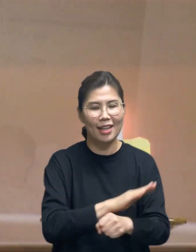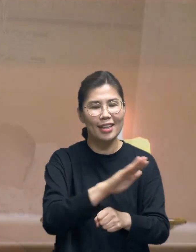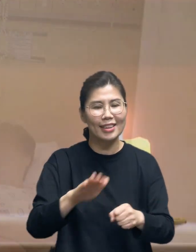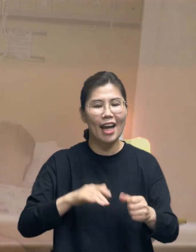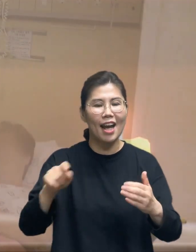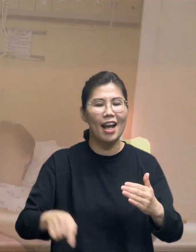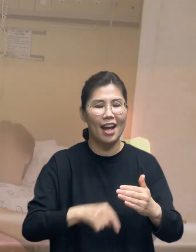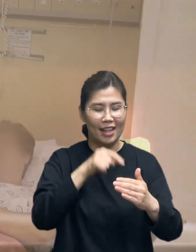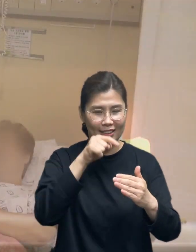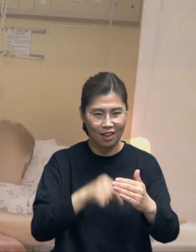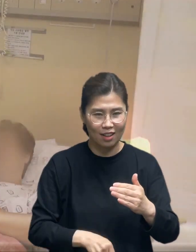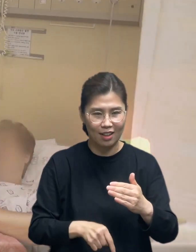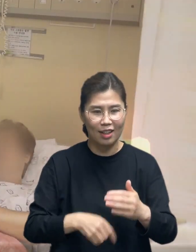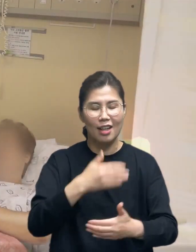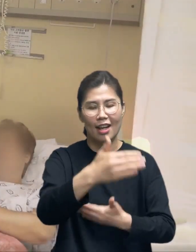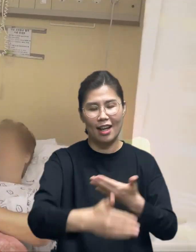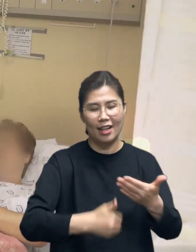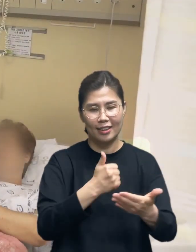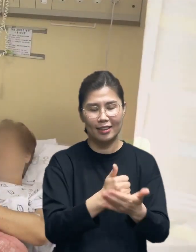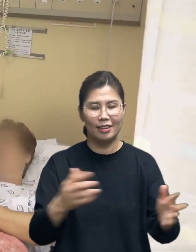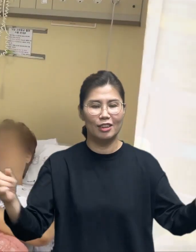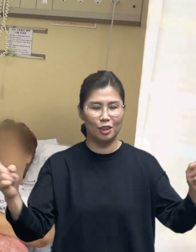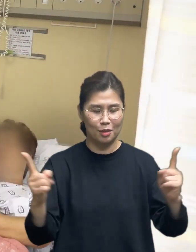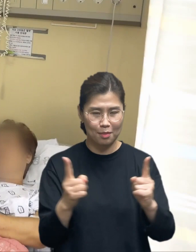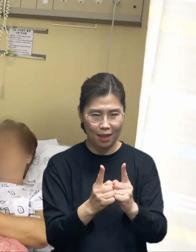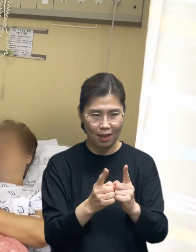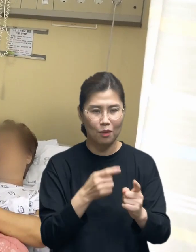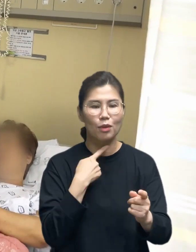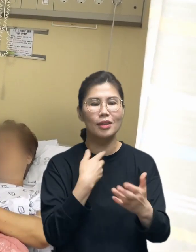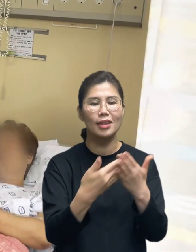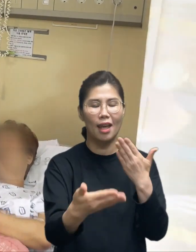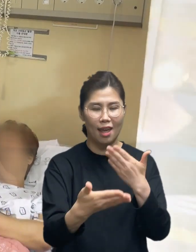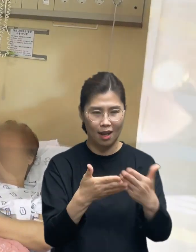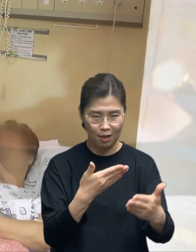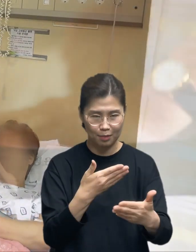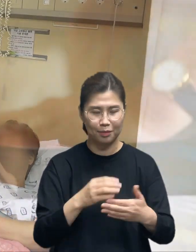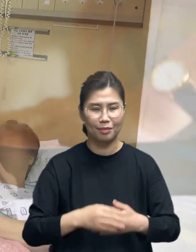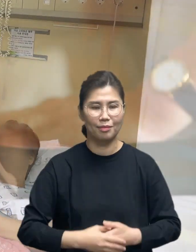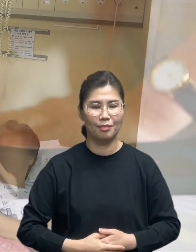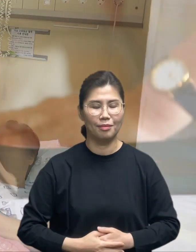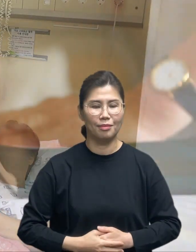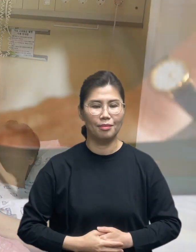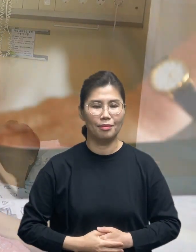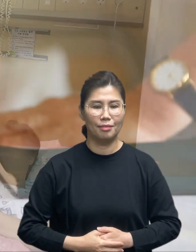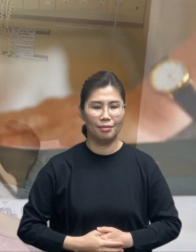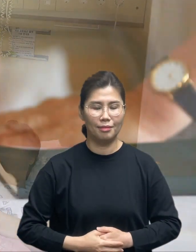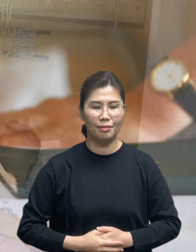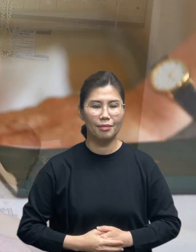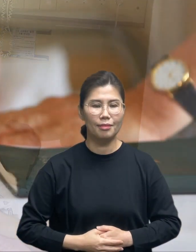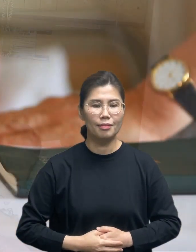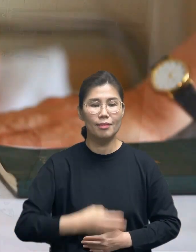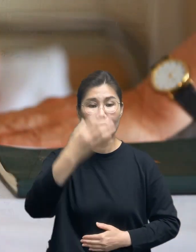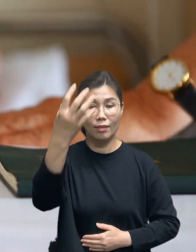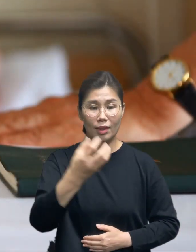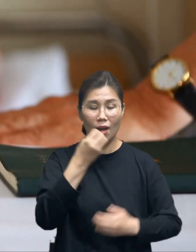위로해주시고 함께 해주시는 사랑 안에서 우리는 하느님을 만나고 체험합니다